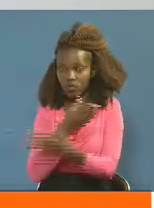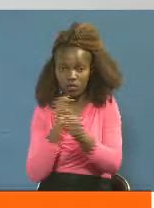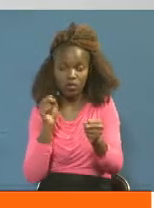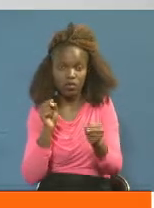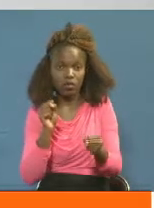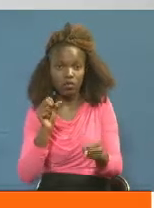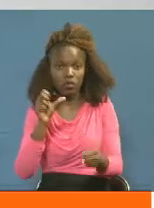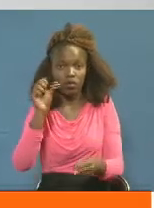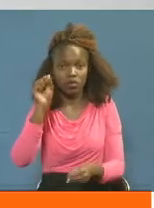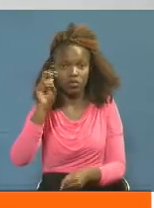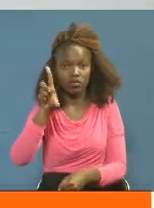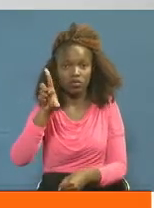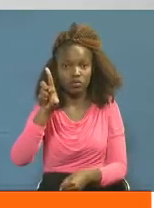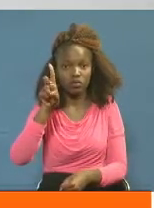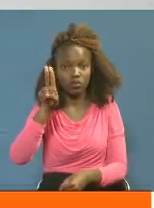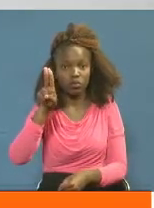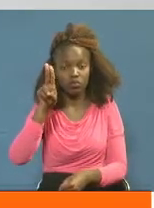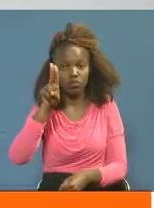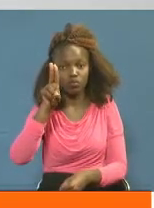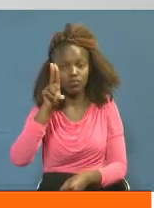Suluhu Hassan.